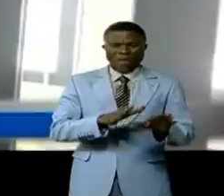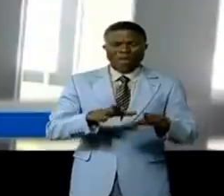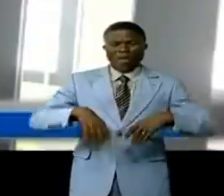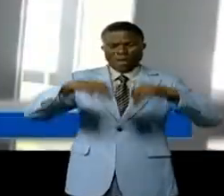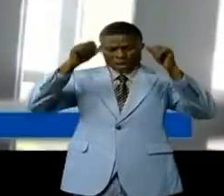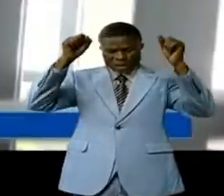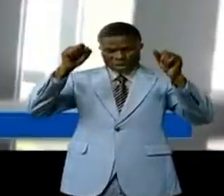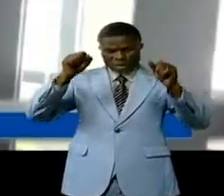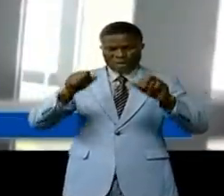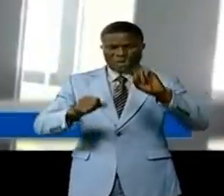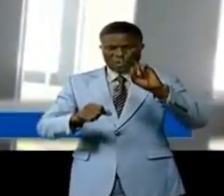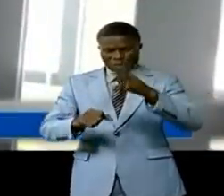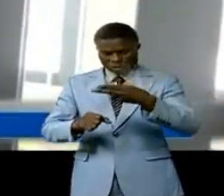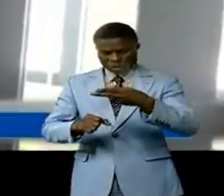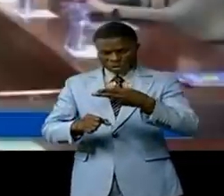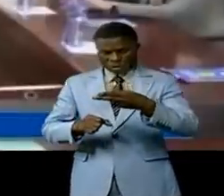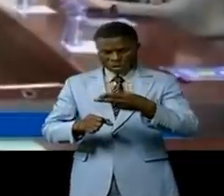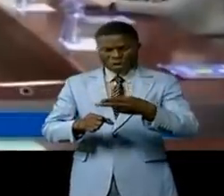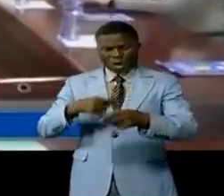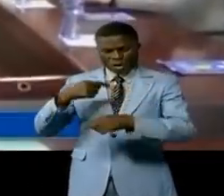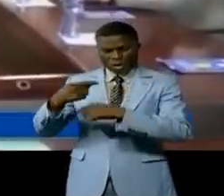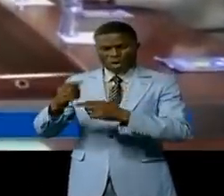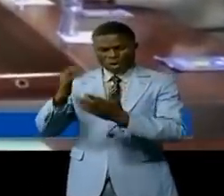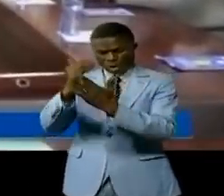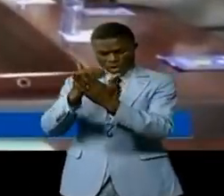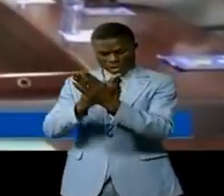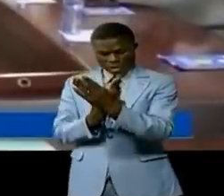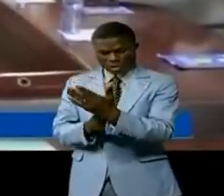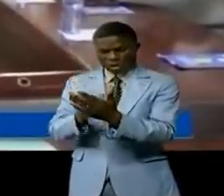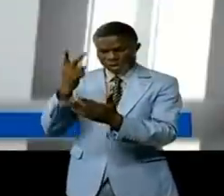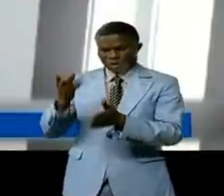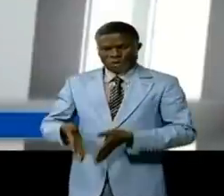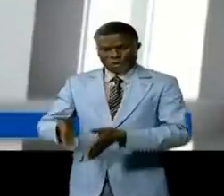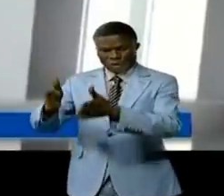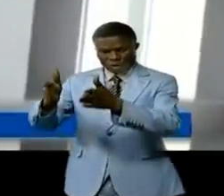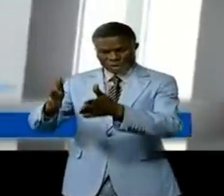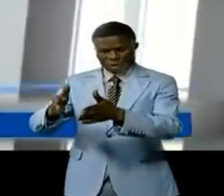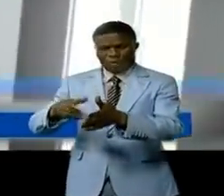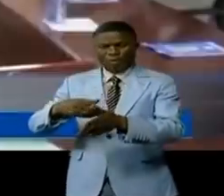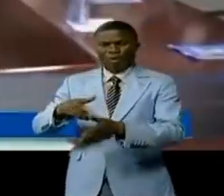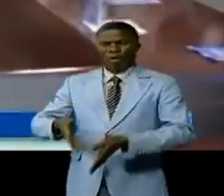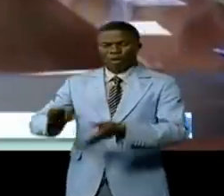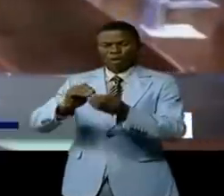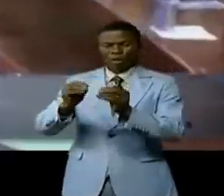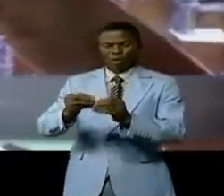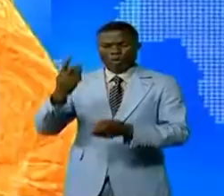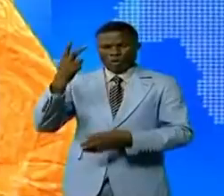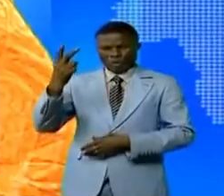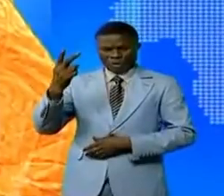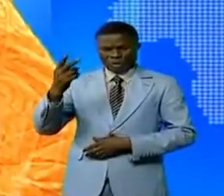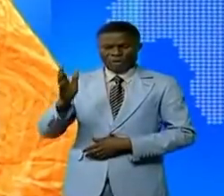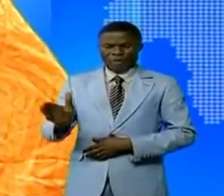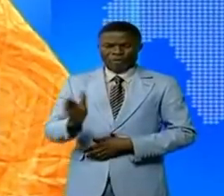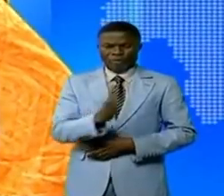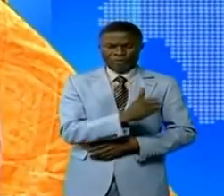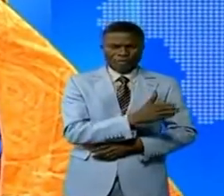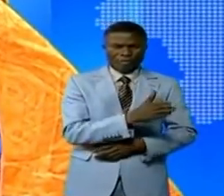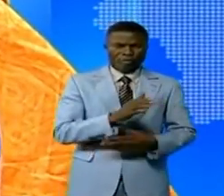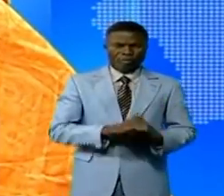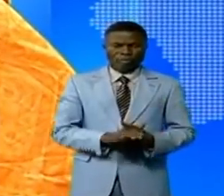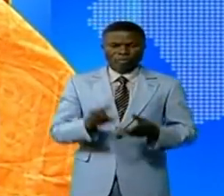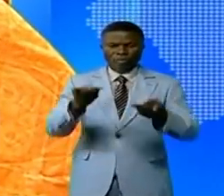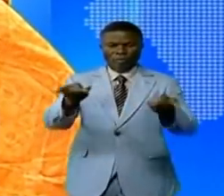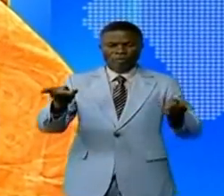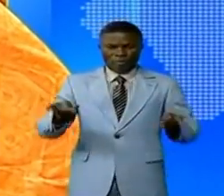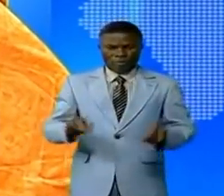approbation et la seconde a déjà identifié deux routes sur la route nationale numéro 2. Le site